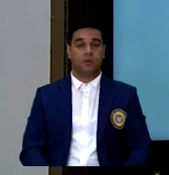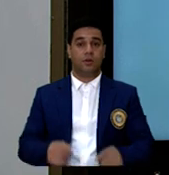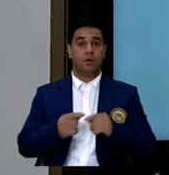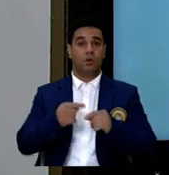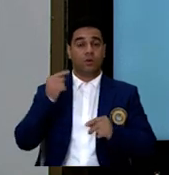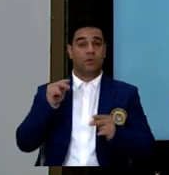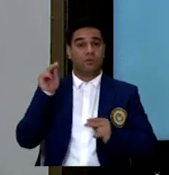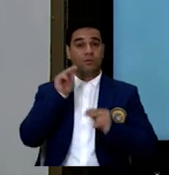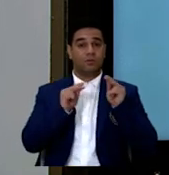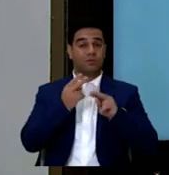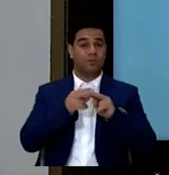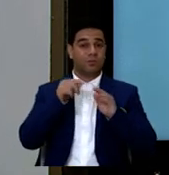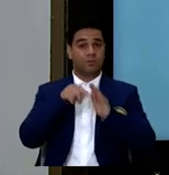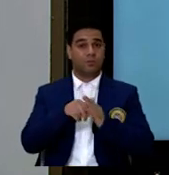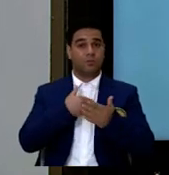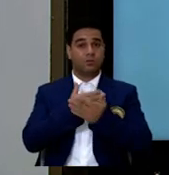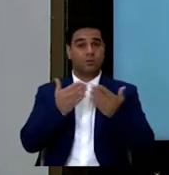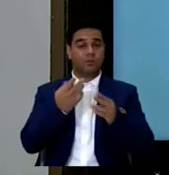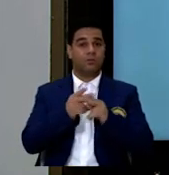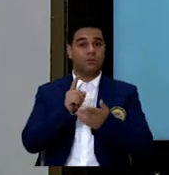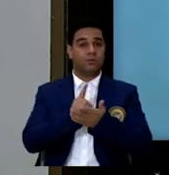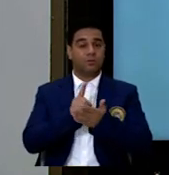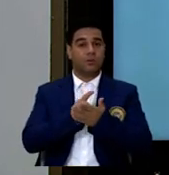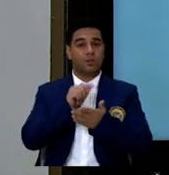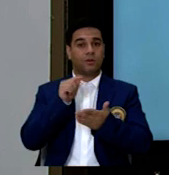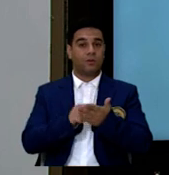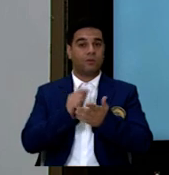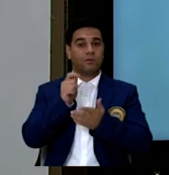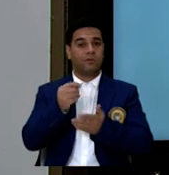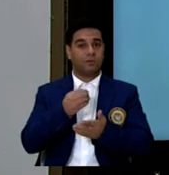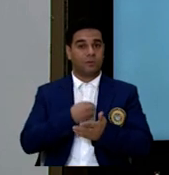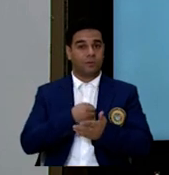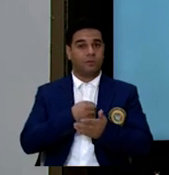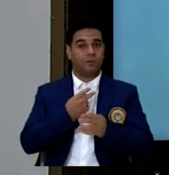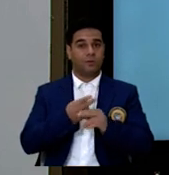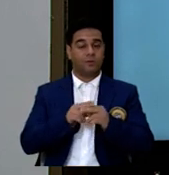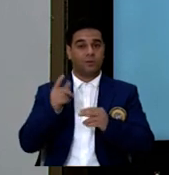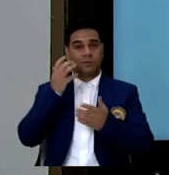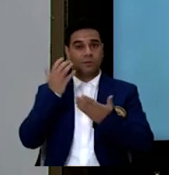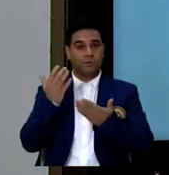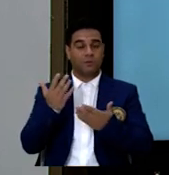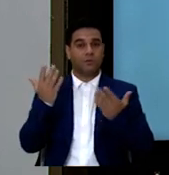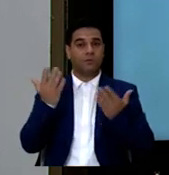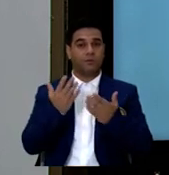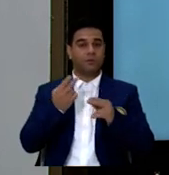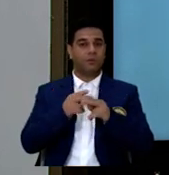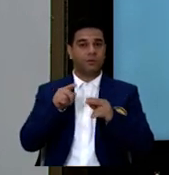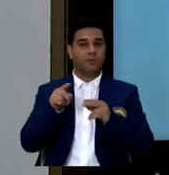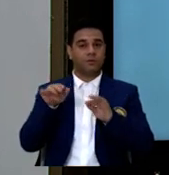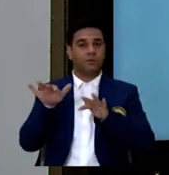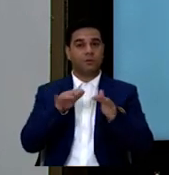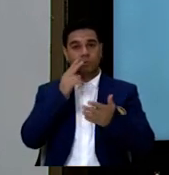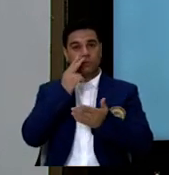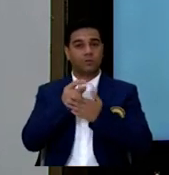O'tgan darsni mustahkamlash maqsadida sizga quyidagi savollar bilan murojaat qilmoqchiman. Ushbu rasmda qanday jarayon